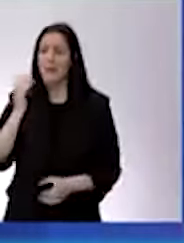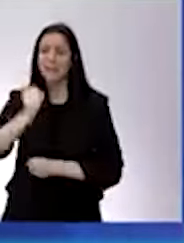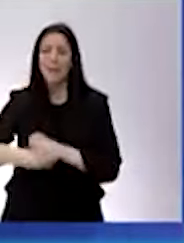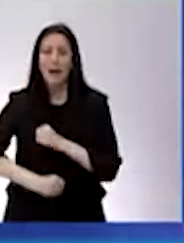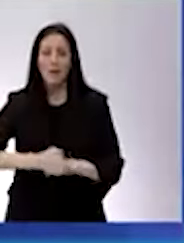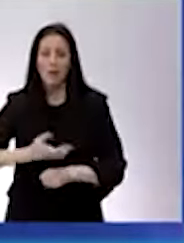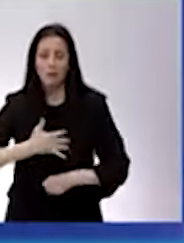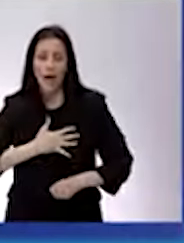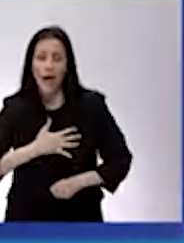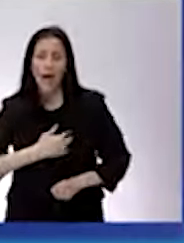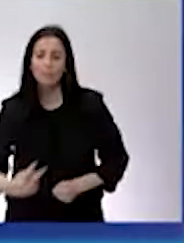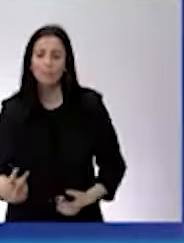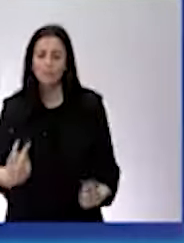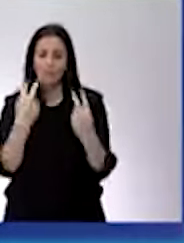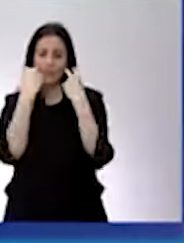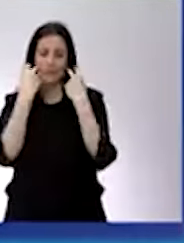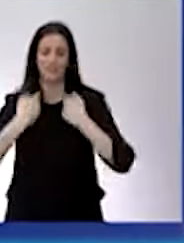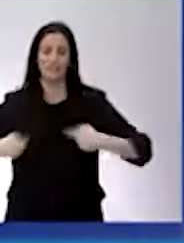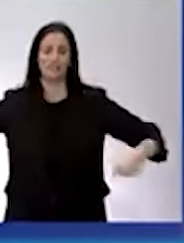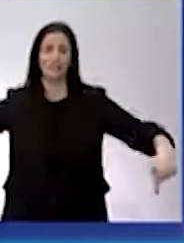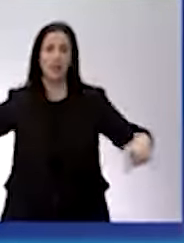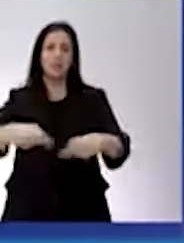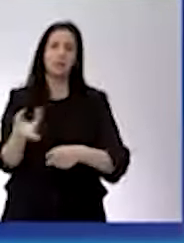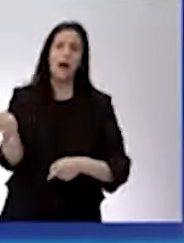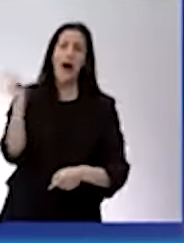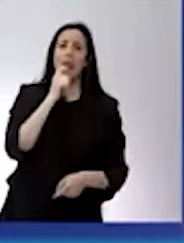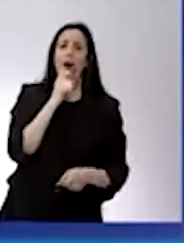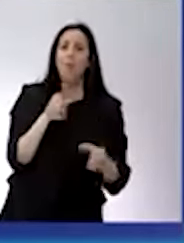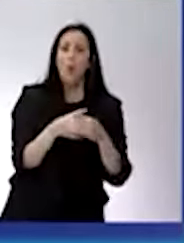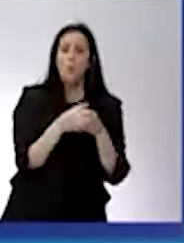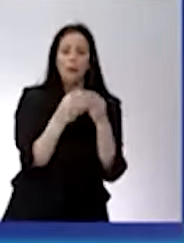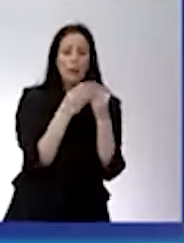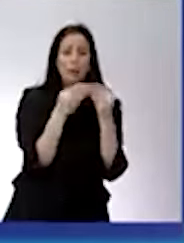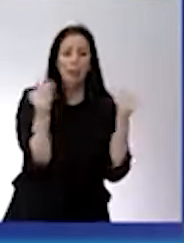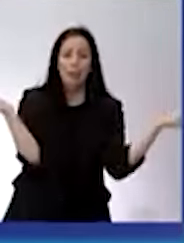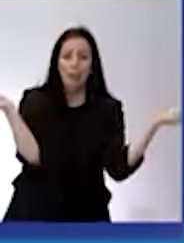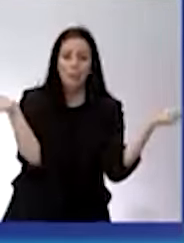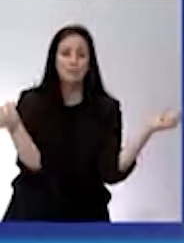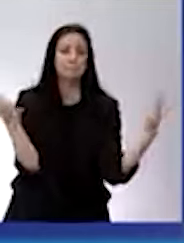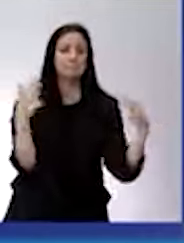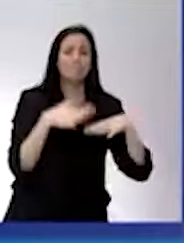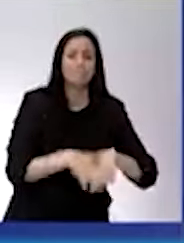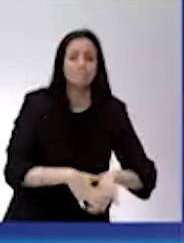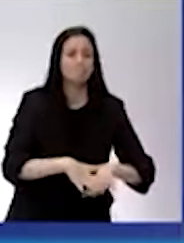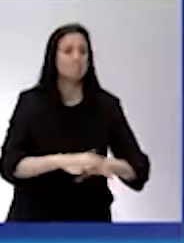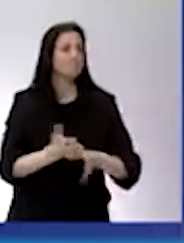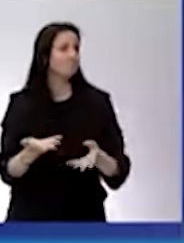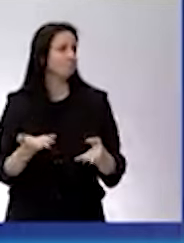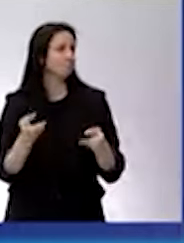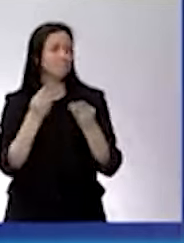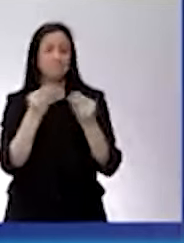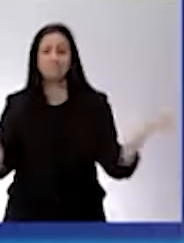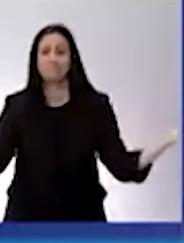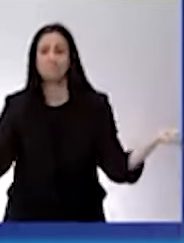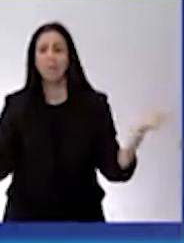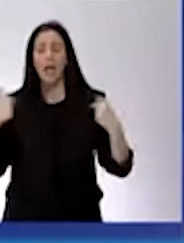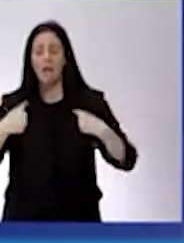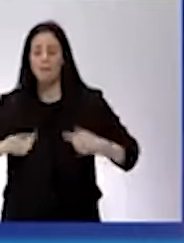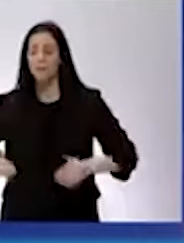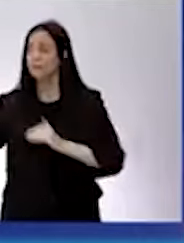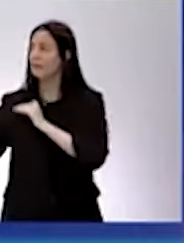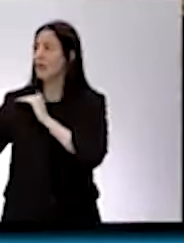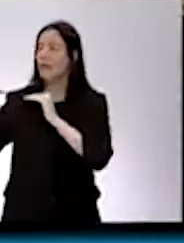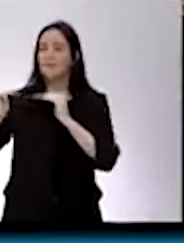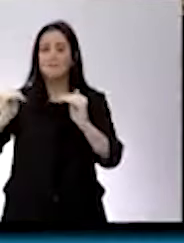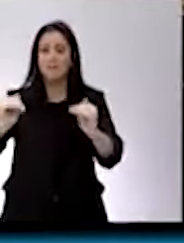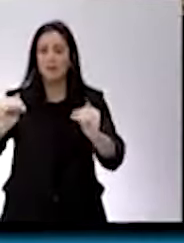άλλα κόμματα είτε χάνονται στην πορεία του χρόνου, είτε πελαγοδρομούν. Μας εμπιστεύονται γιατί είμαστε η παράταξη των έργων και